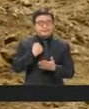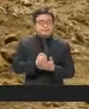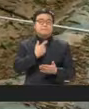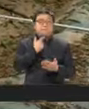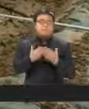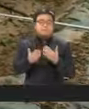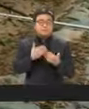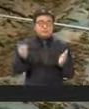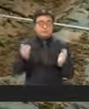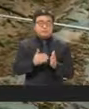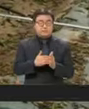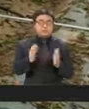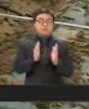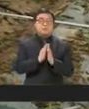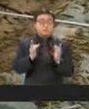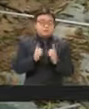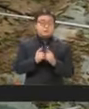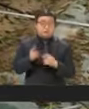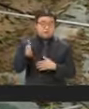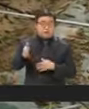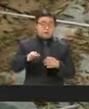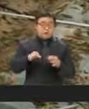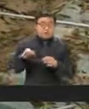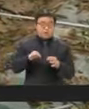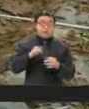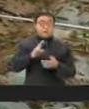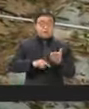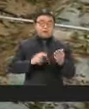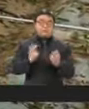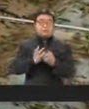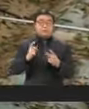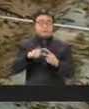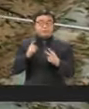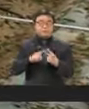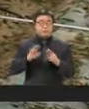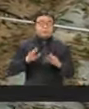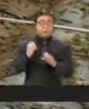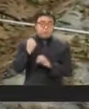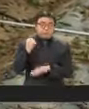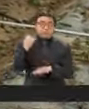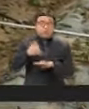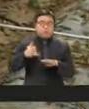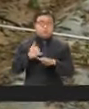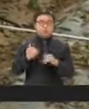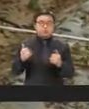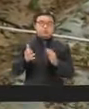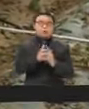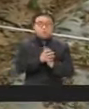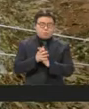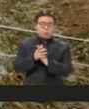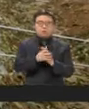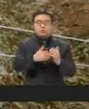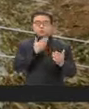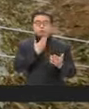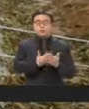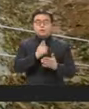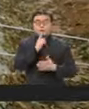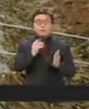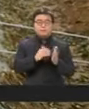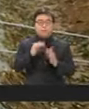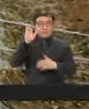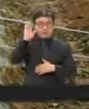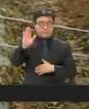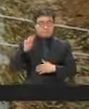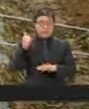했는데요. 직거래 판로를 개척하는 일이나 기존에 터를 잡고 있는 농부들과의 조화 등도 중요하다며 미래